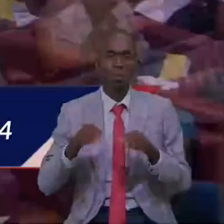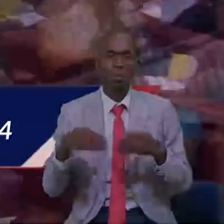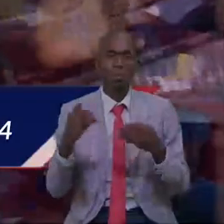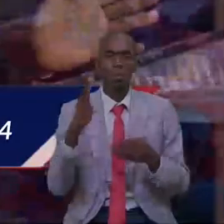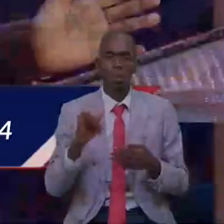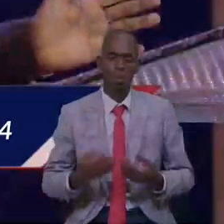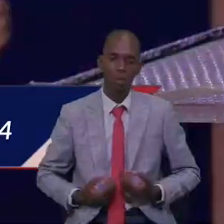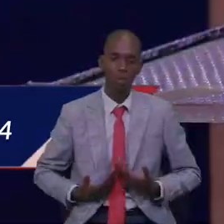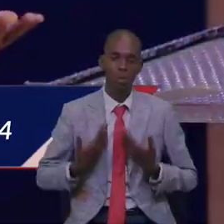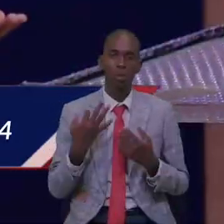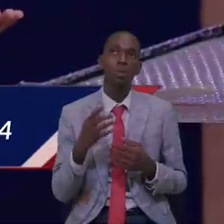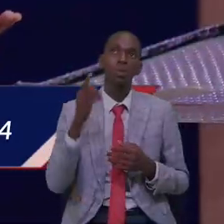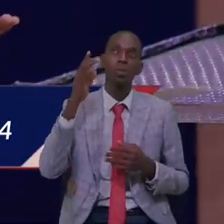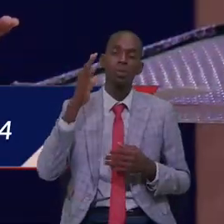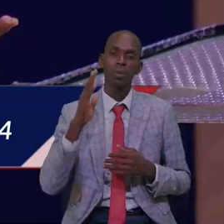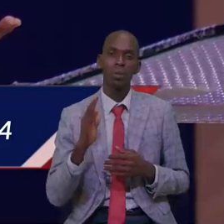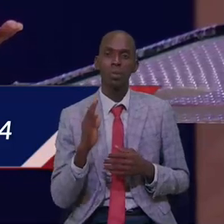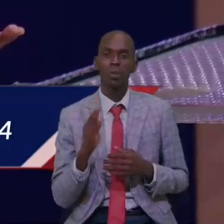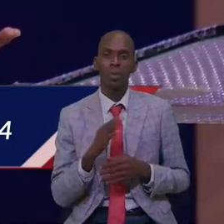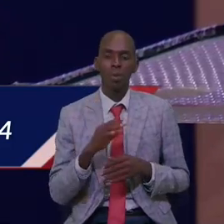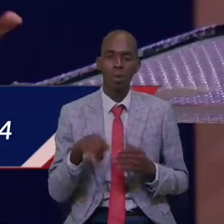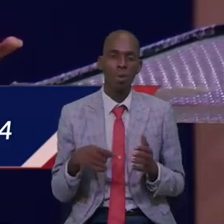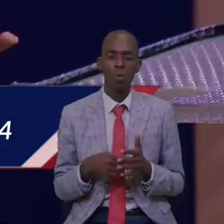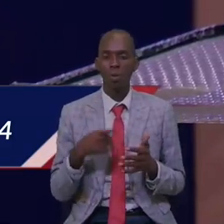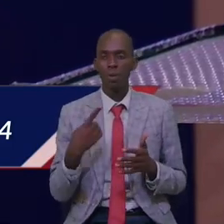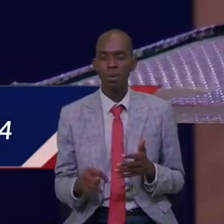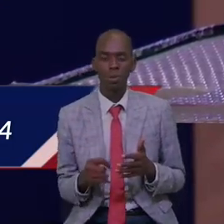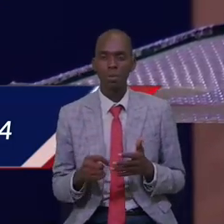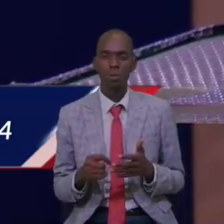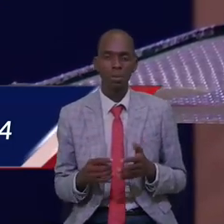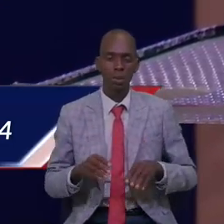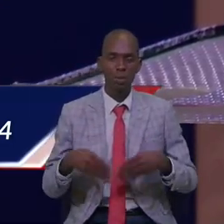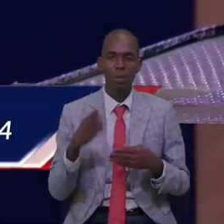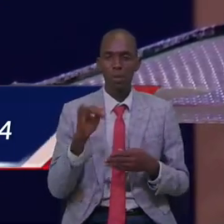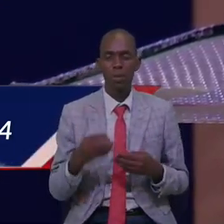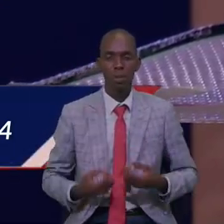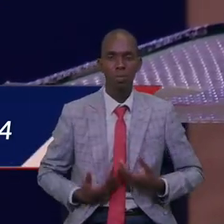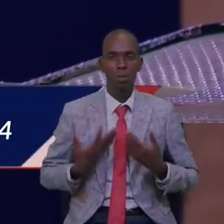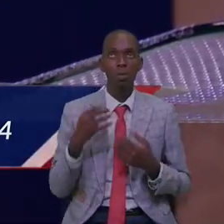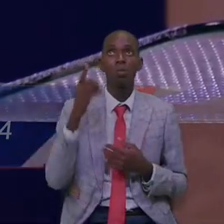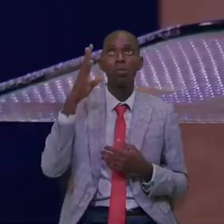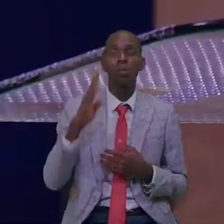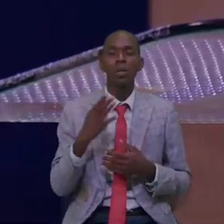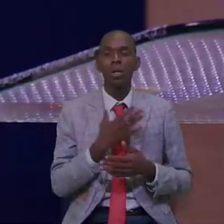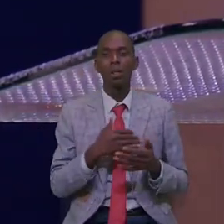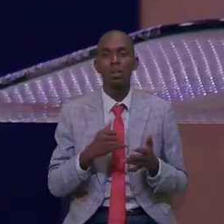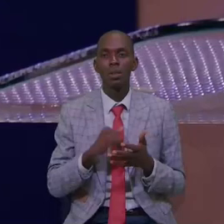par inspiration de Dieu. Tout l'Ancien Testament est donné par inspiration. Et cela